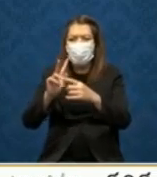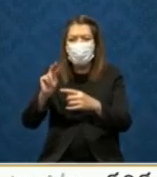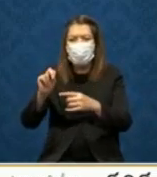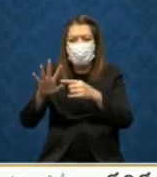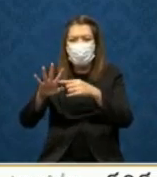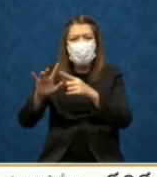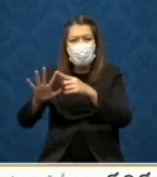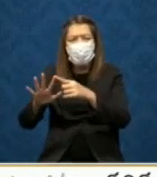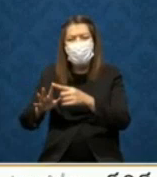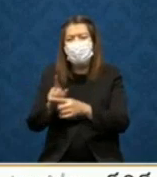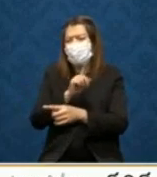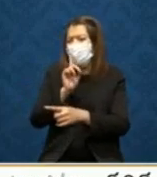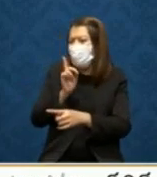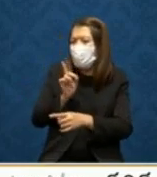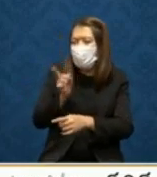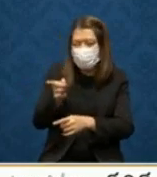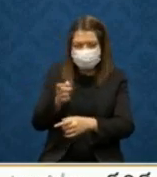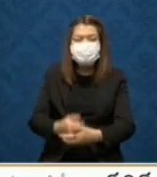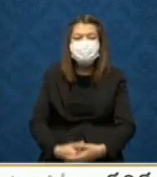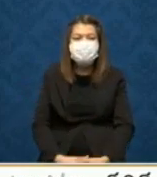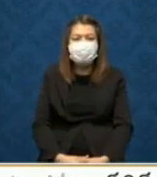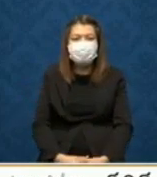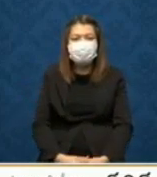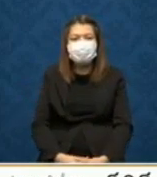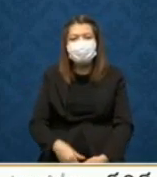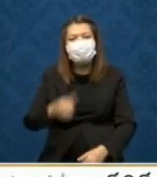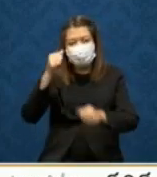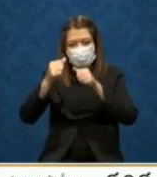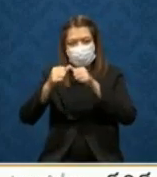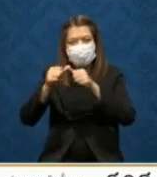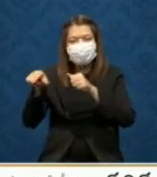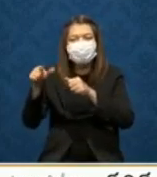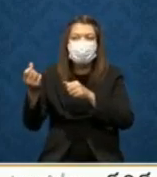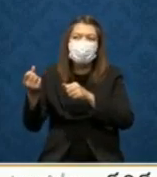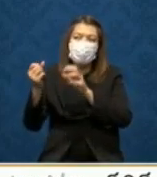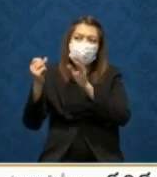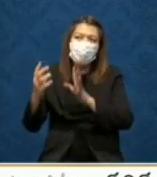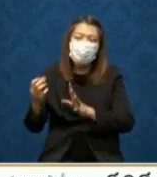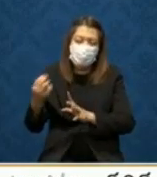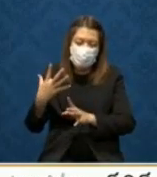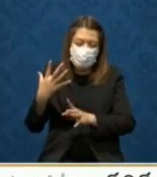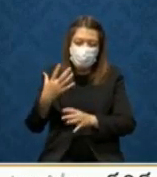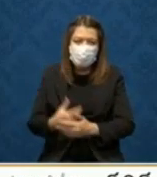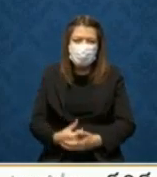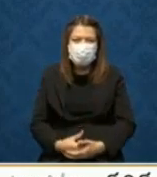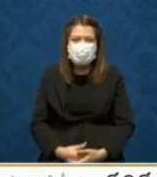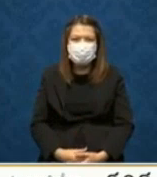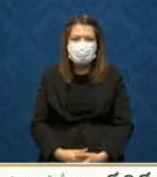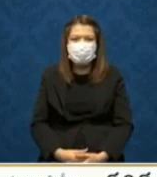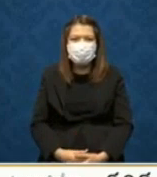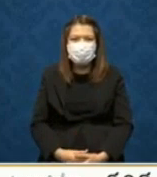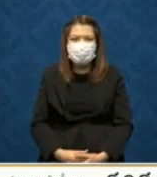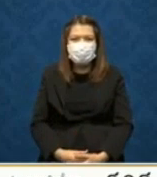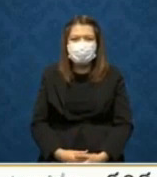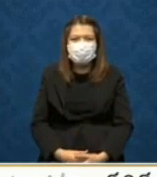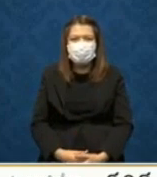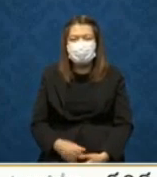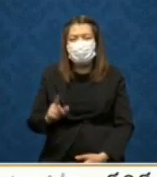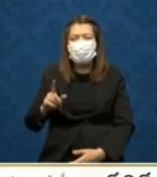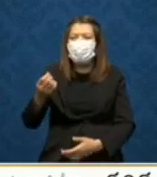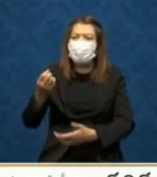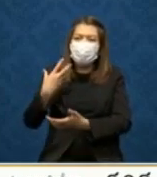ฆ่าเค้าผมจำคำพูดของท่านบาบอท่านนึงได้บอกกับฟเราไว้ว่าท่านคืออับดุลอาซิยันยาท่านได้เสีย